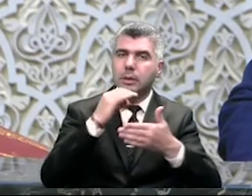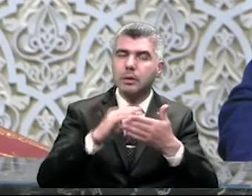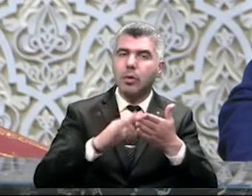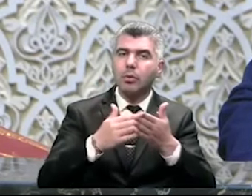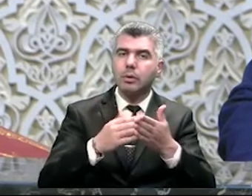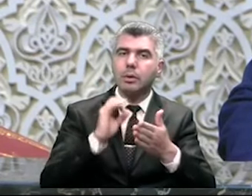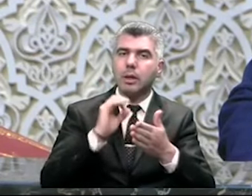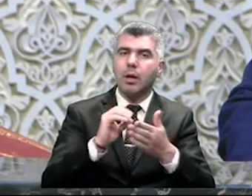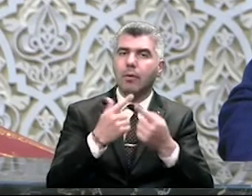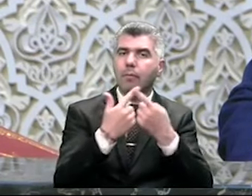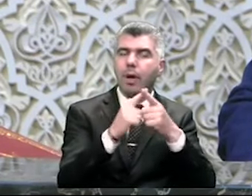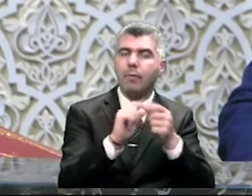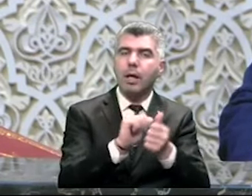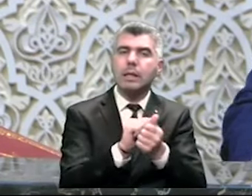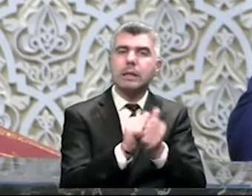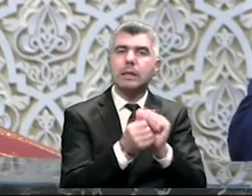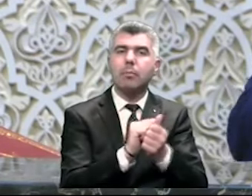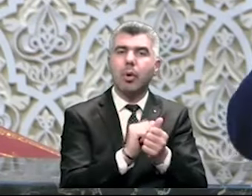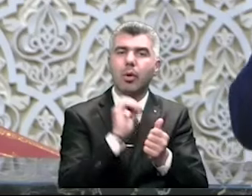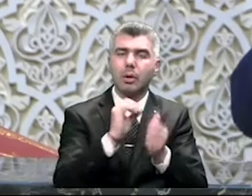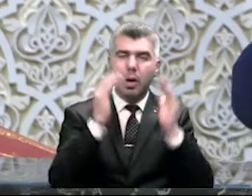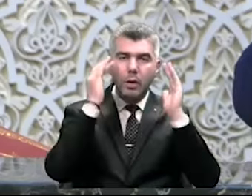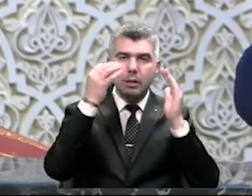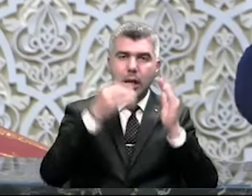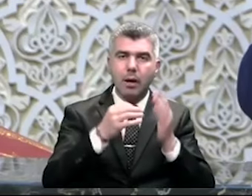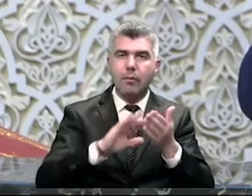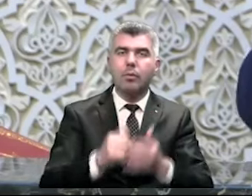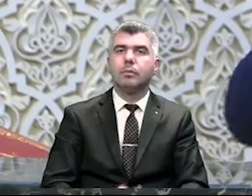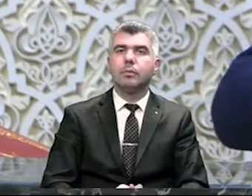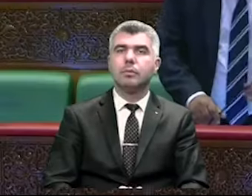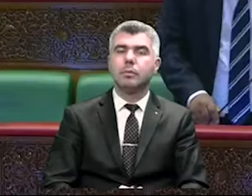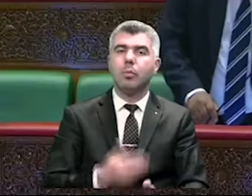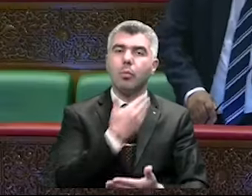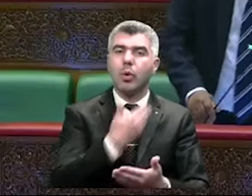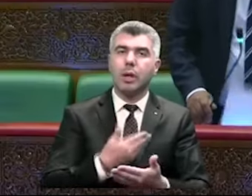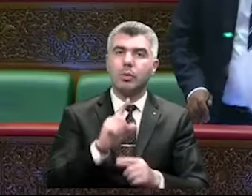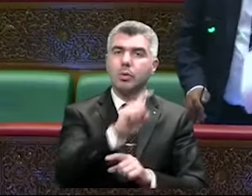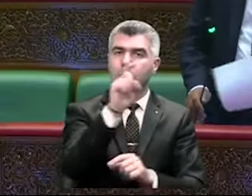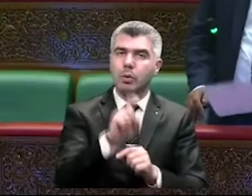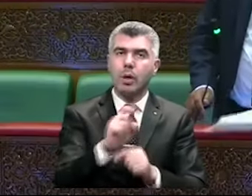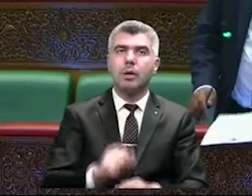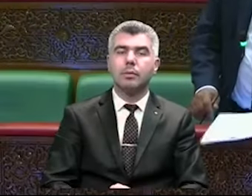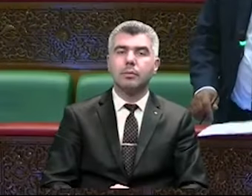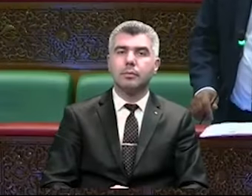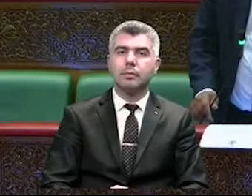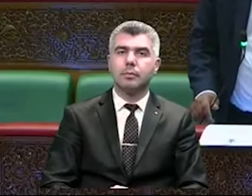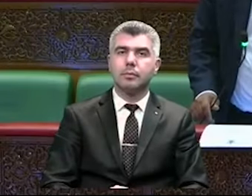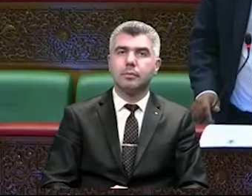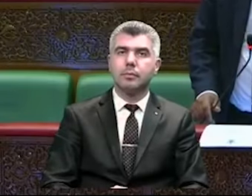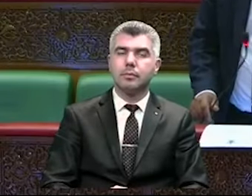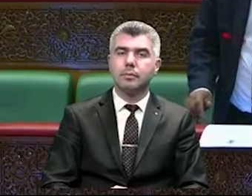احتضانها لمجموعه من التظاهرات الرياضيه والثقافيه الكلمه لاحد الساده المستشارين السؤال تفضلوا السي حنين السيد